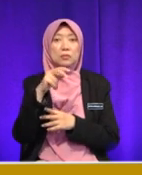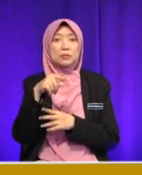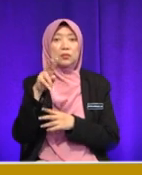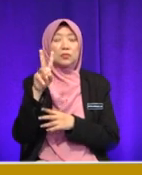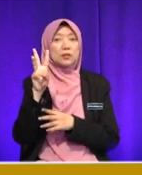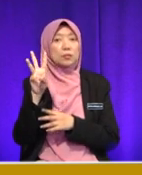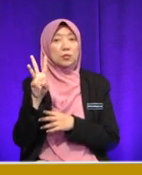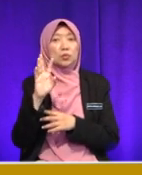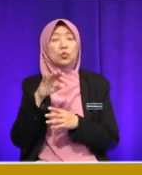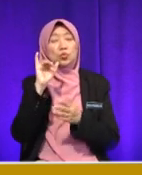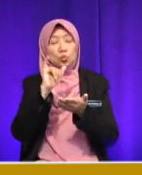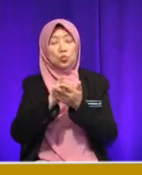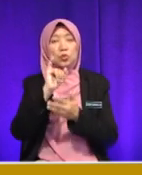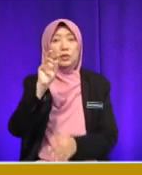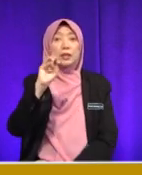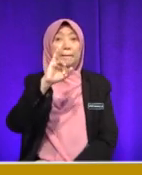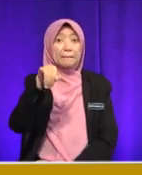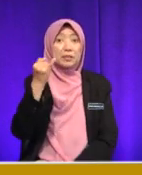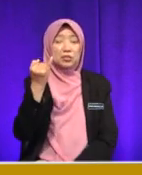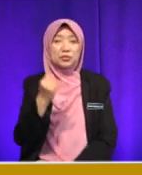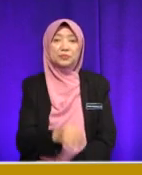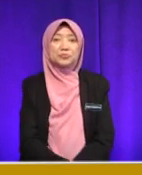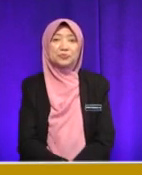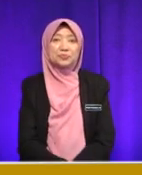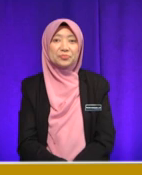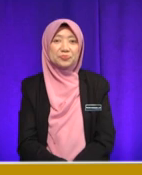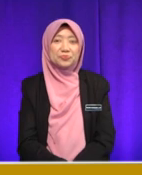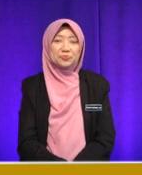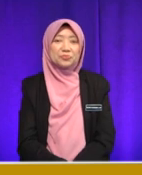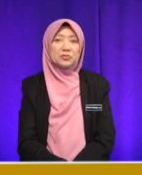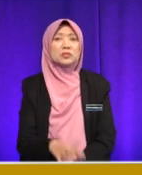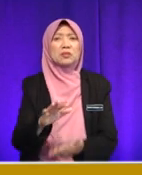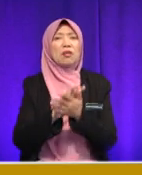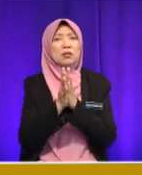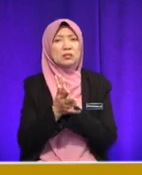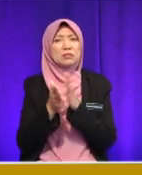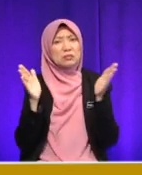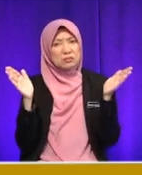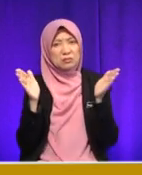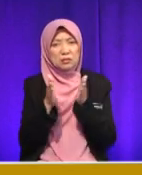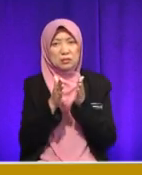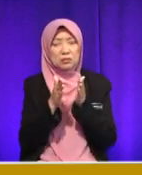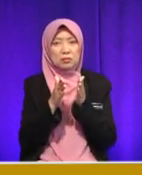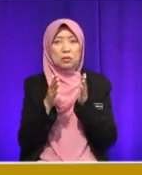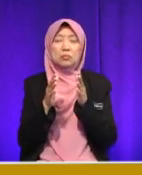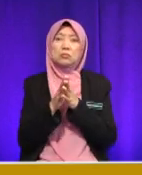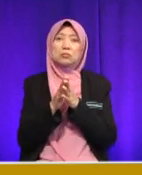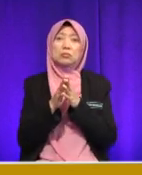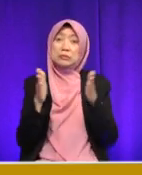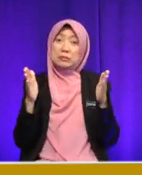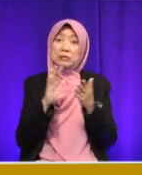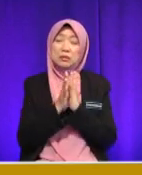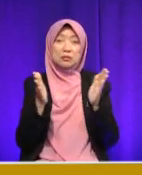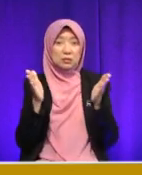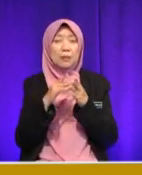TUVW ni ialah image. Oh, ni ialah image. Ya. Yeah. Maksudnya jadi kecil. Ya. Yeah. Jadi kecil, jadi besar dia jadi kecil. Jadi mesti